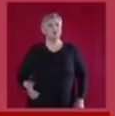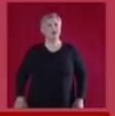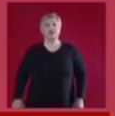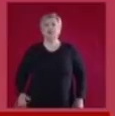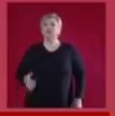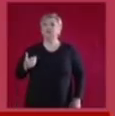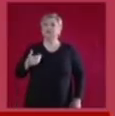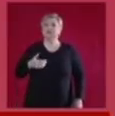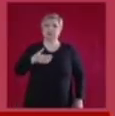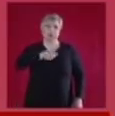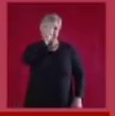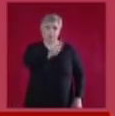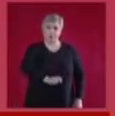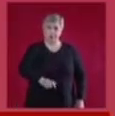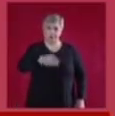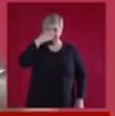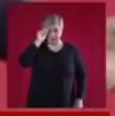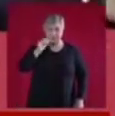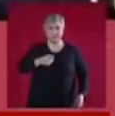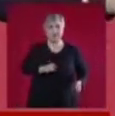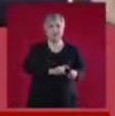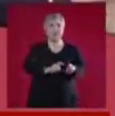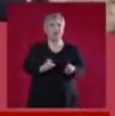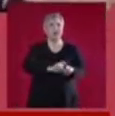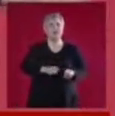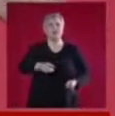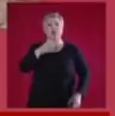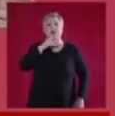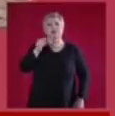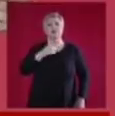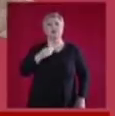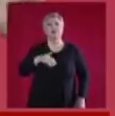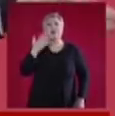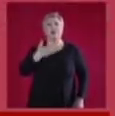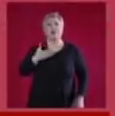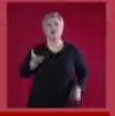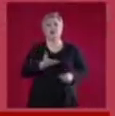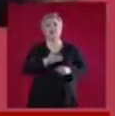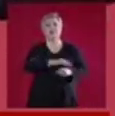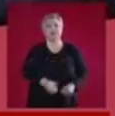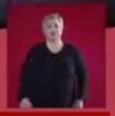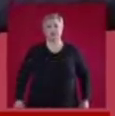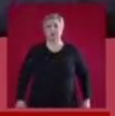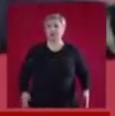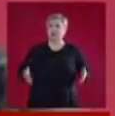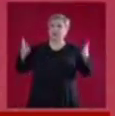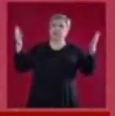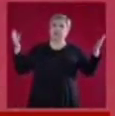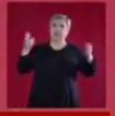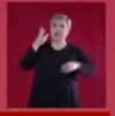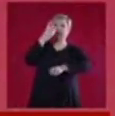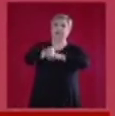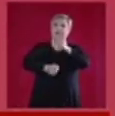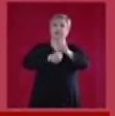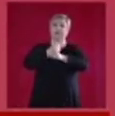νεύρα γιατί φεύγουμε εδώ και 3,5 χρόνια φεύγουμε κατά τον κύριο μητσοτάκη τόσα νεύρα πια μας έχουν ξεχειλίσει